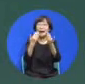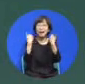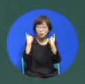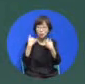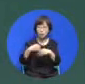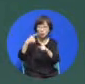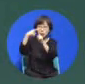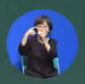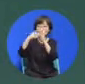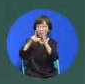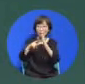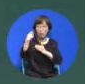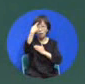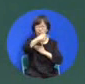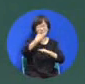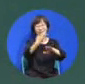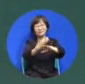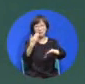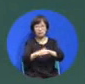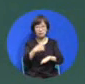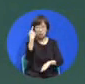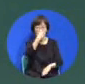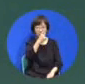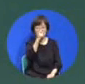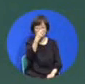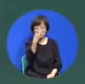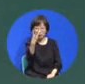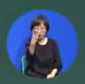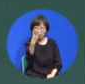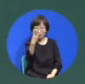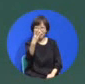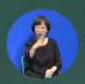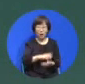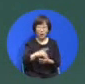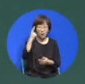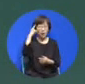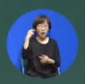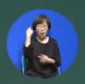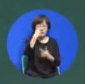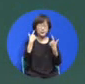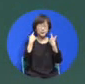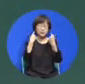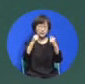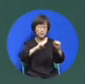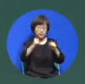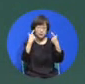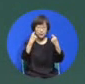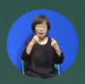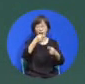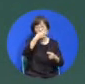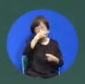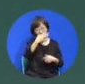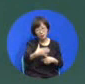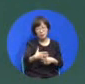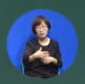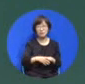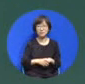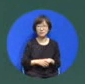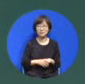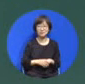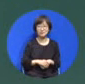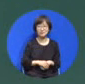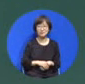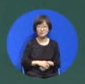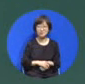their lives at school, home, and church, they're all different. 이 똑같으려면 굉장히 힘들어요. It would be very difficult to align all of